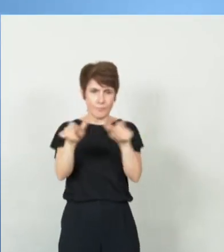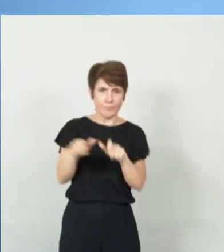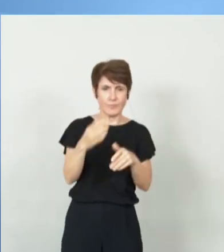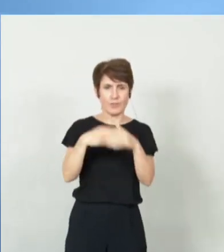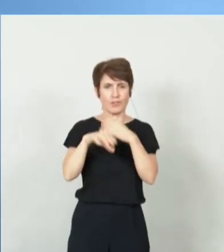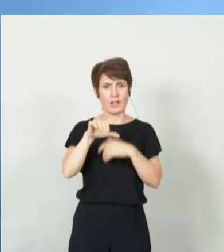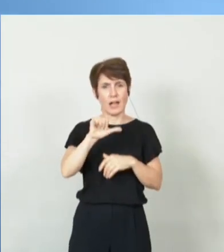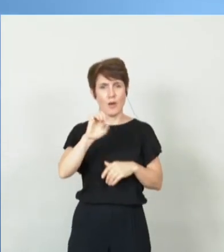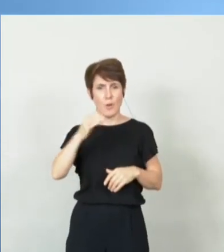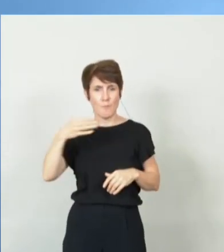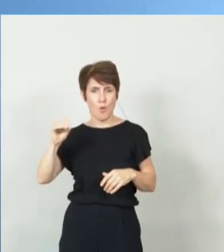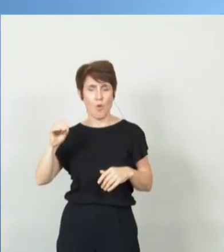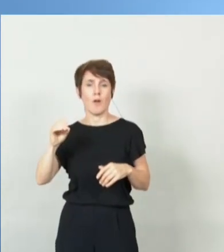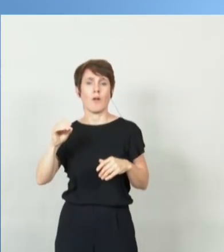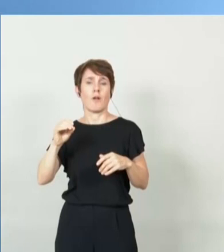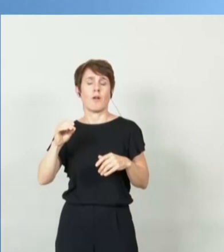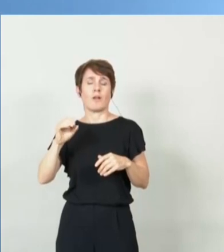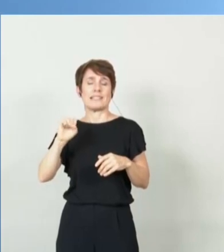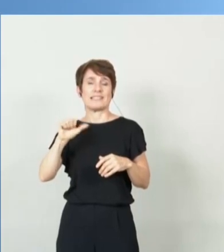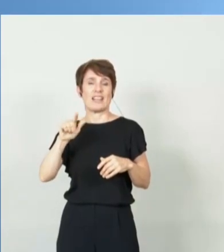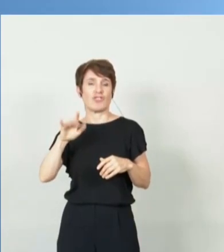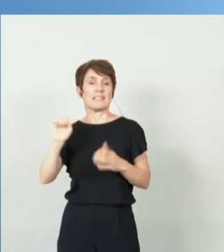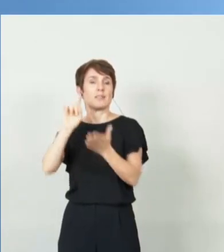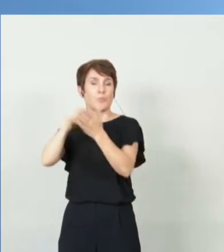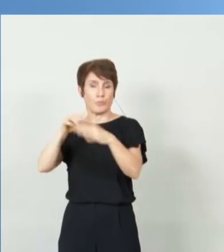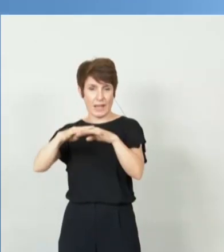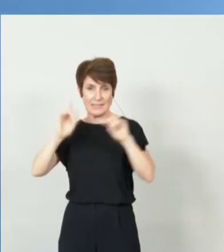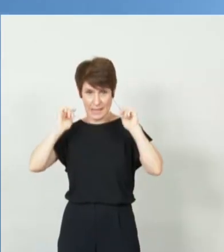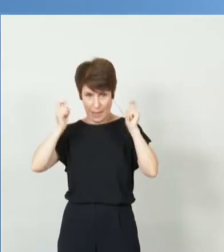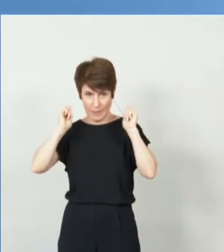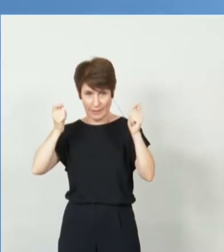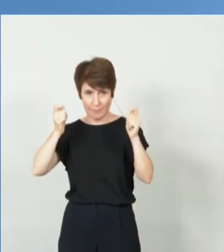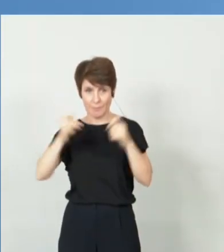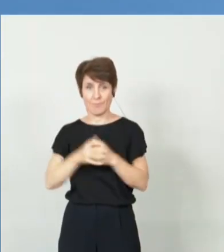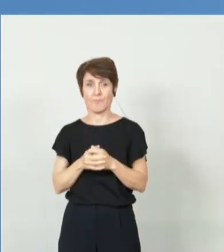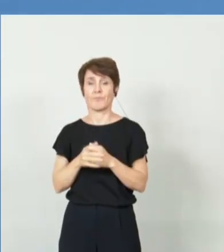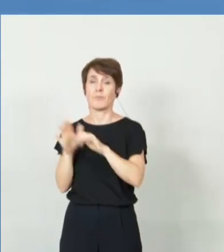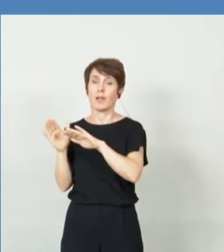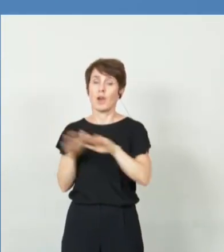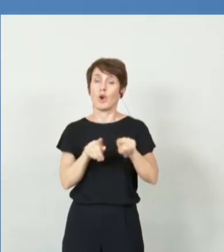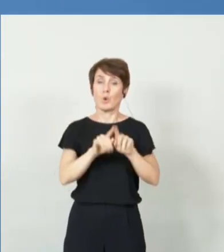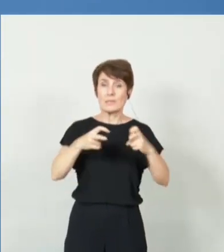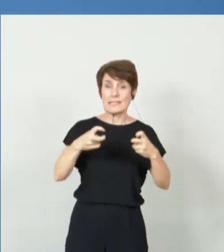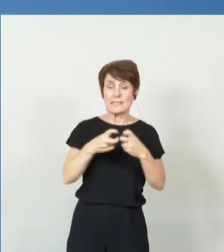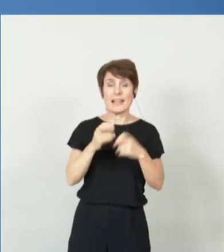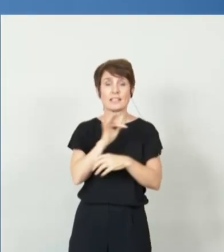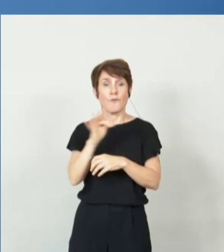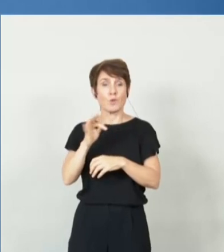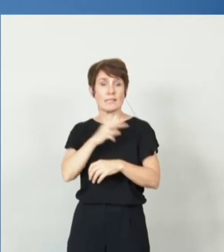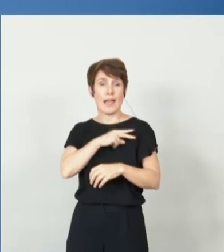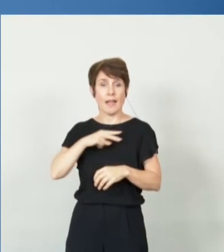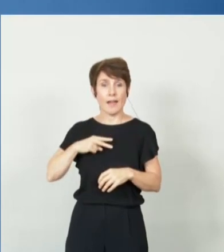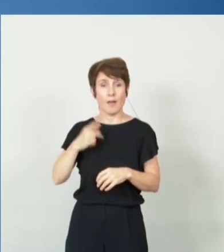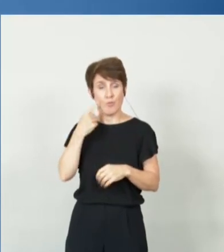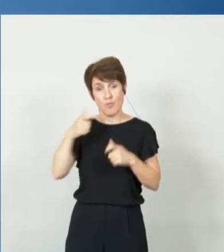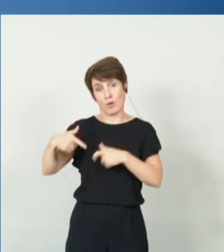MO de la SPL sagesse sur l'abbaye mais aussi la taxe foncière qui concerne des bâtiments de la ville